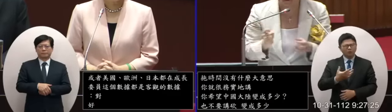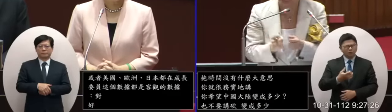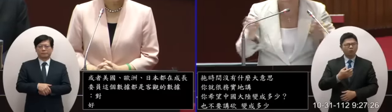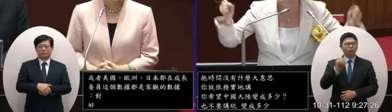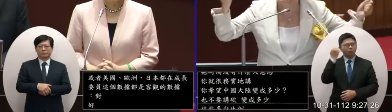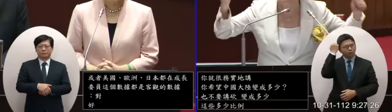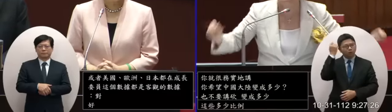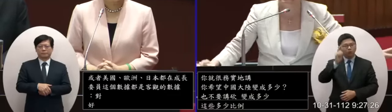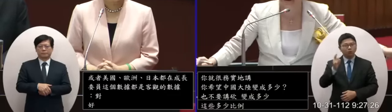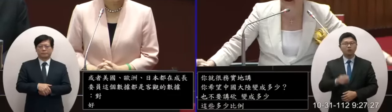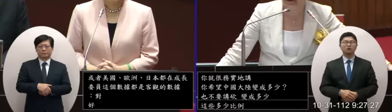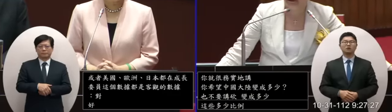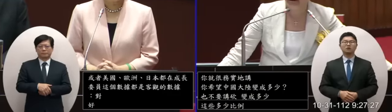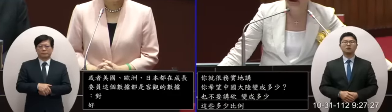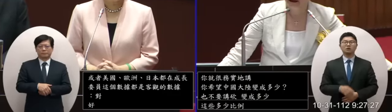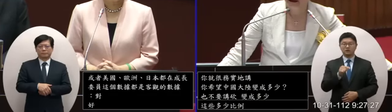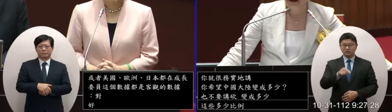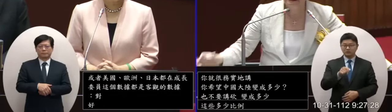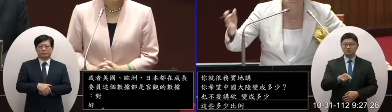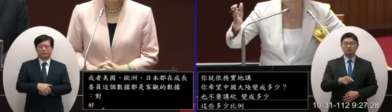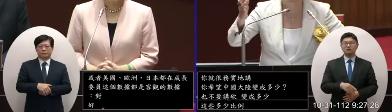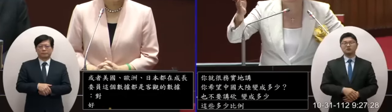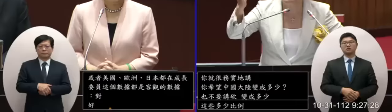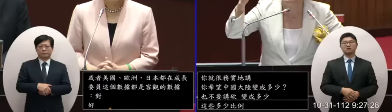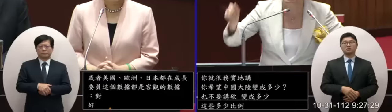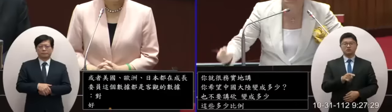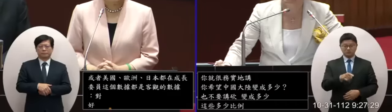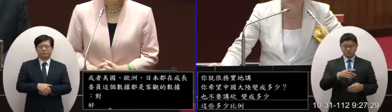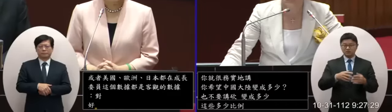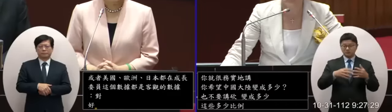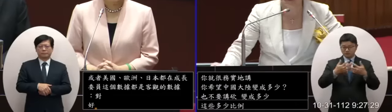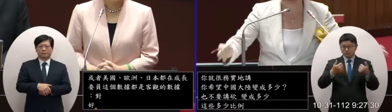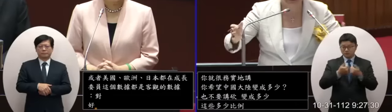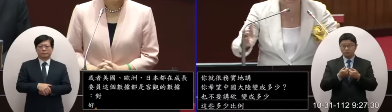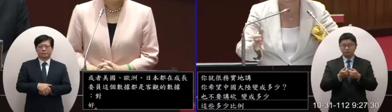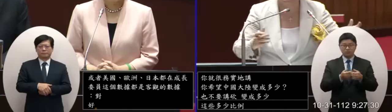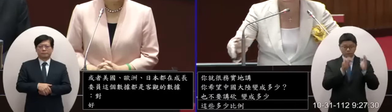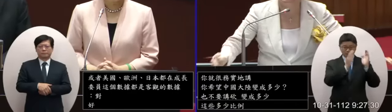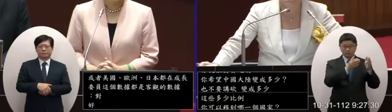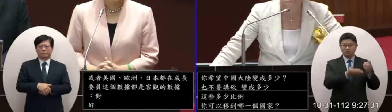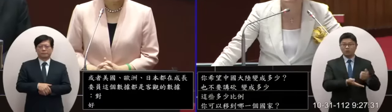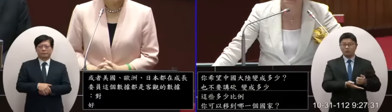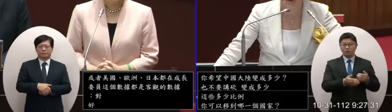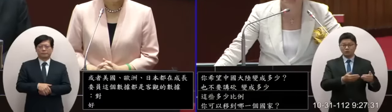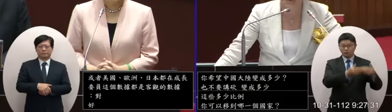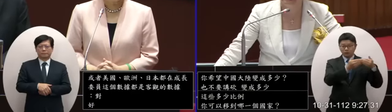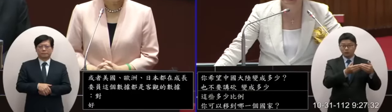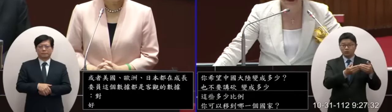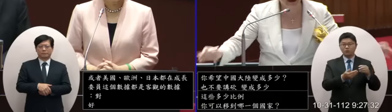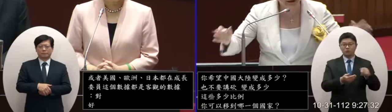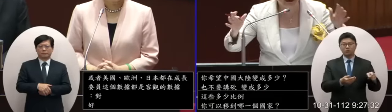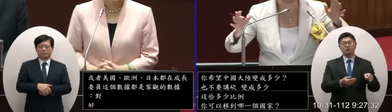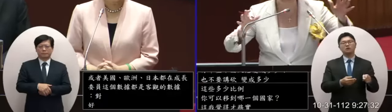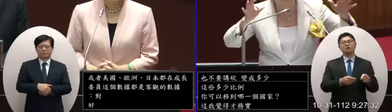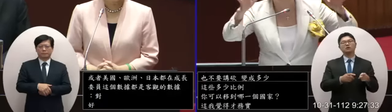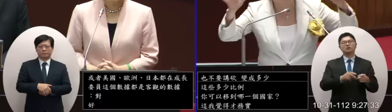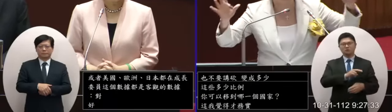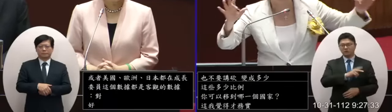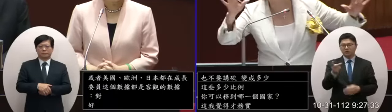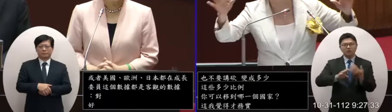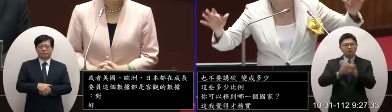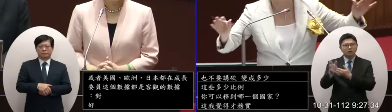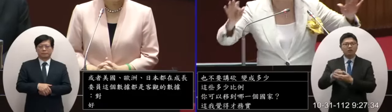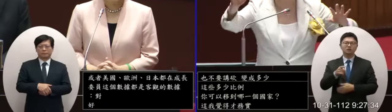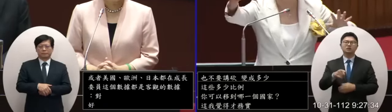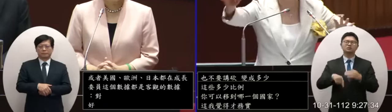把细盾肢解了。那你细盾肢解，你好歹有一个新的产业进来嘛，然后你就是用一些